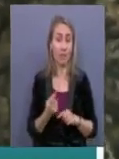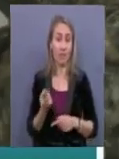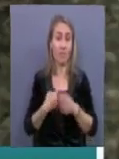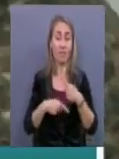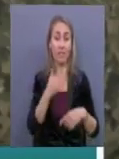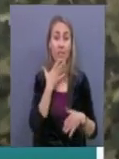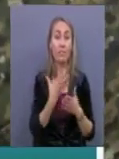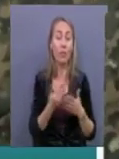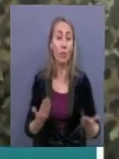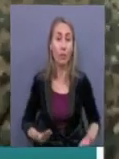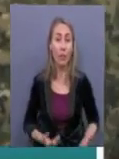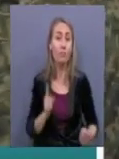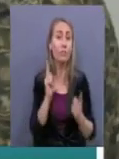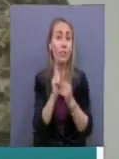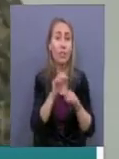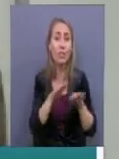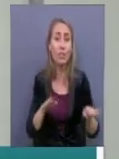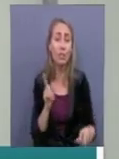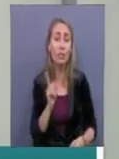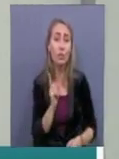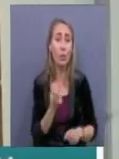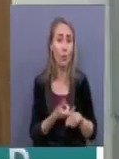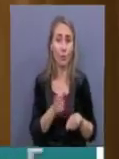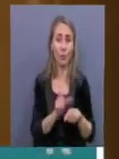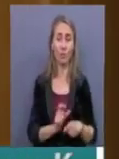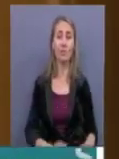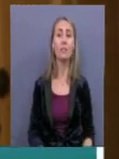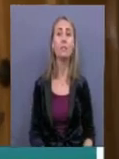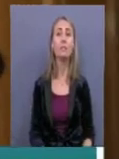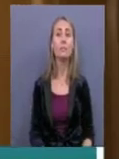қазір қатал командирдің міндеті қос құлыншағын бір иіскеу.